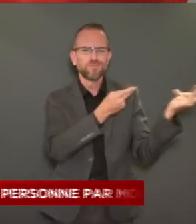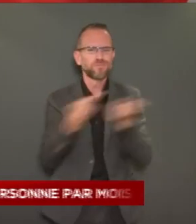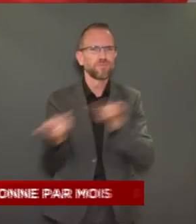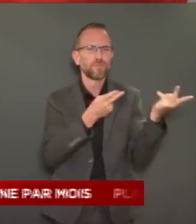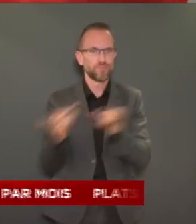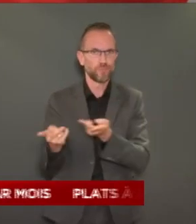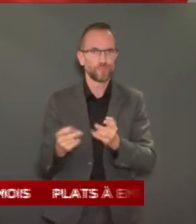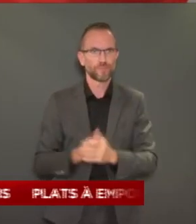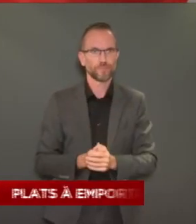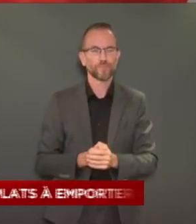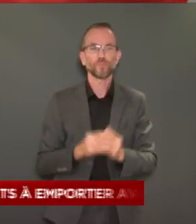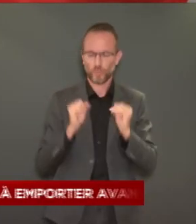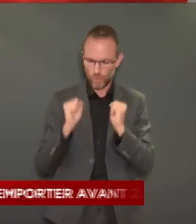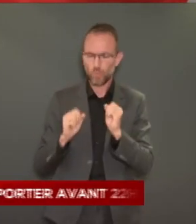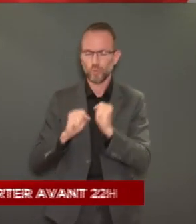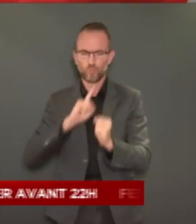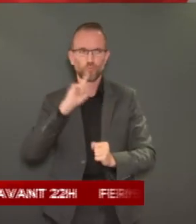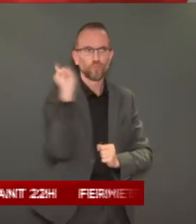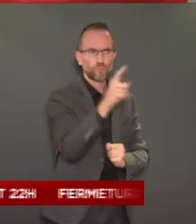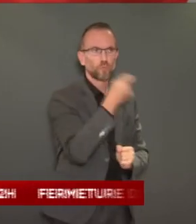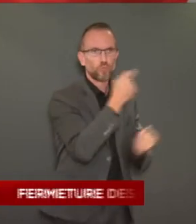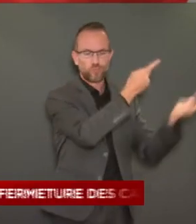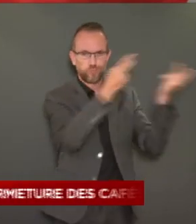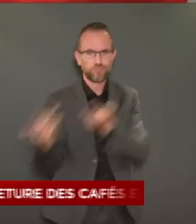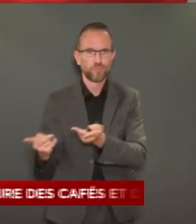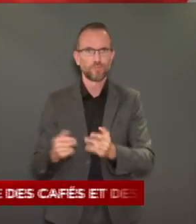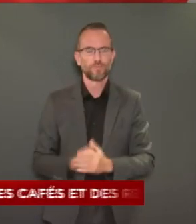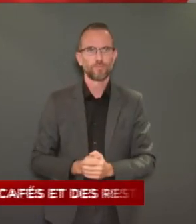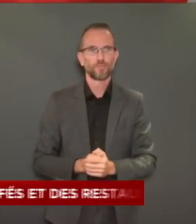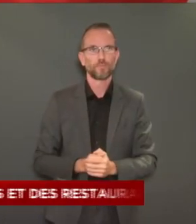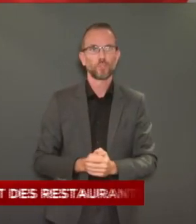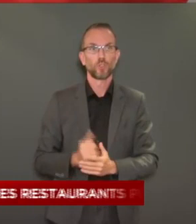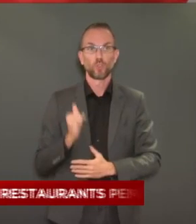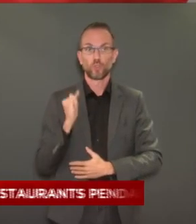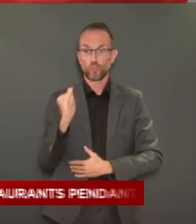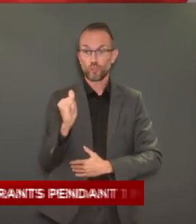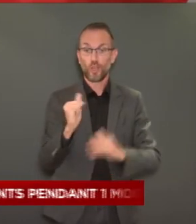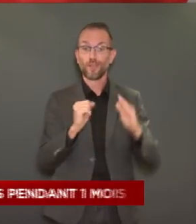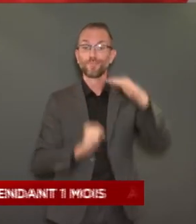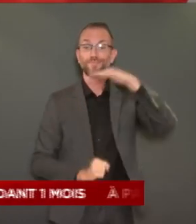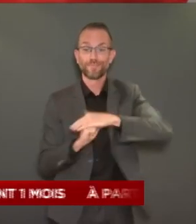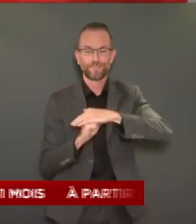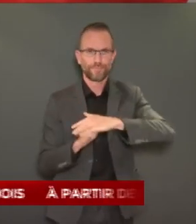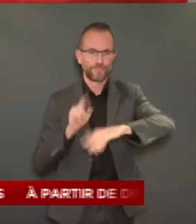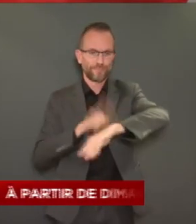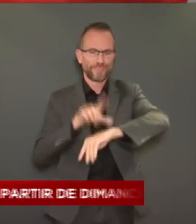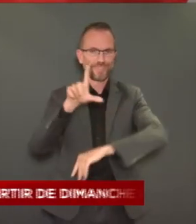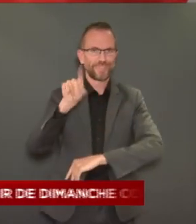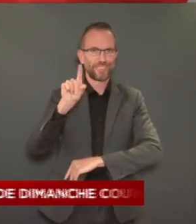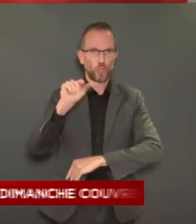emporter restera possible jusqu'à 10 heures du soir. Et un peu en parallèle, on